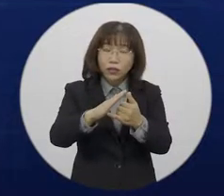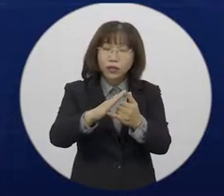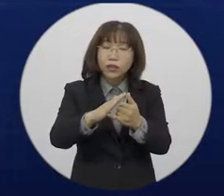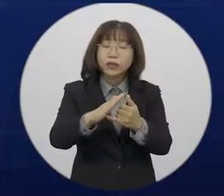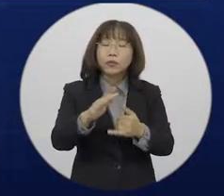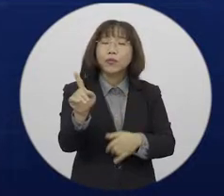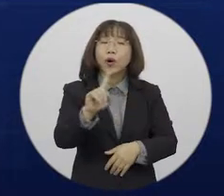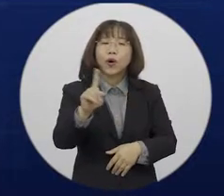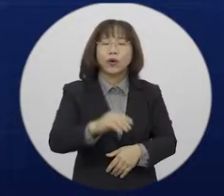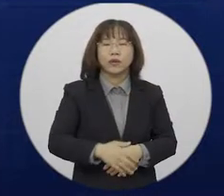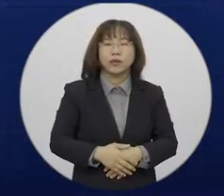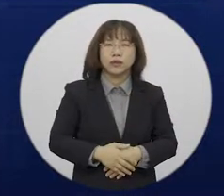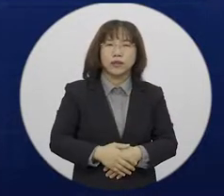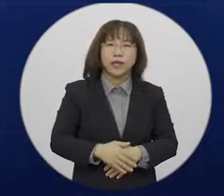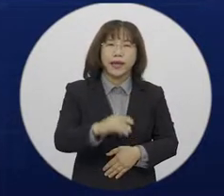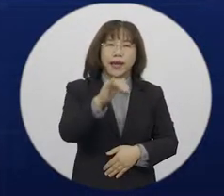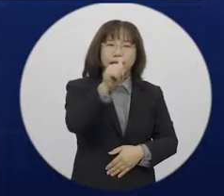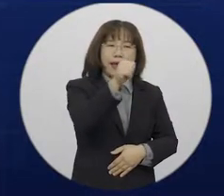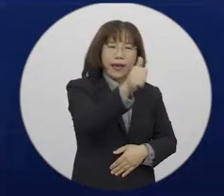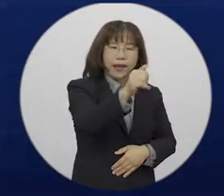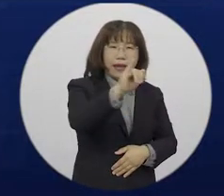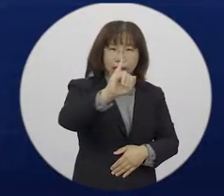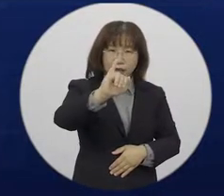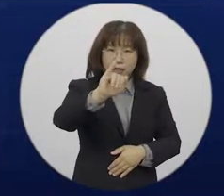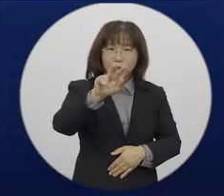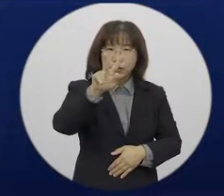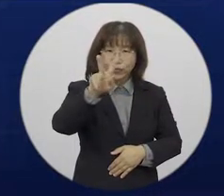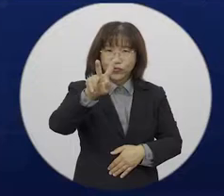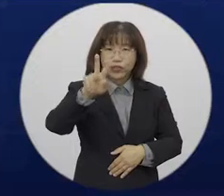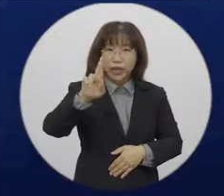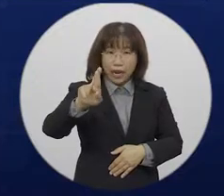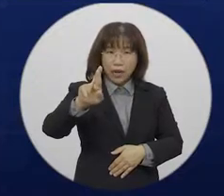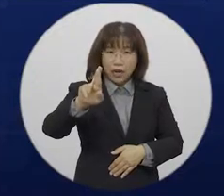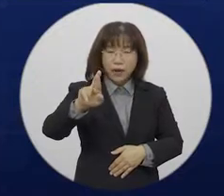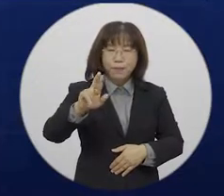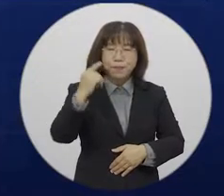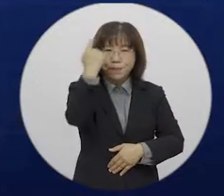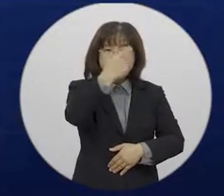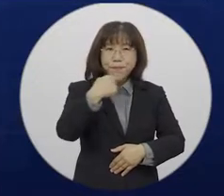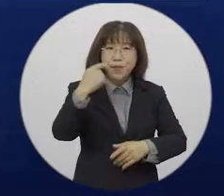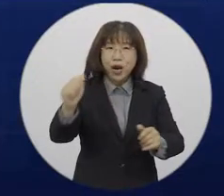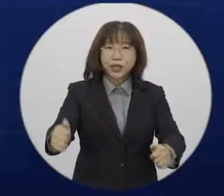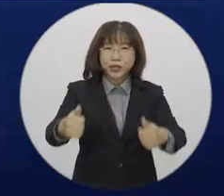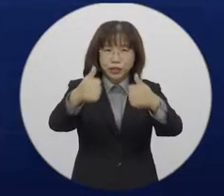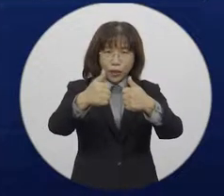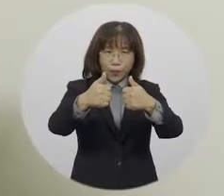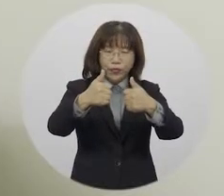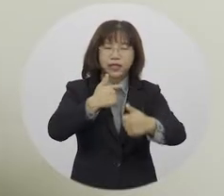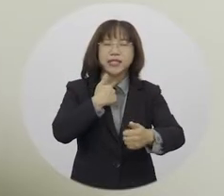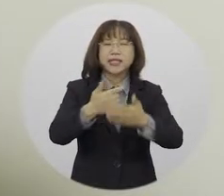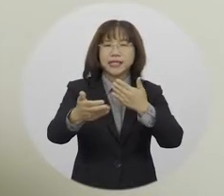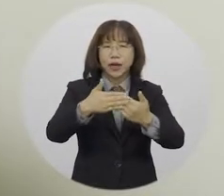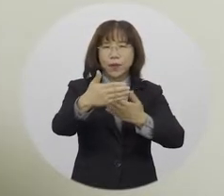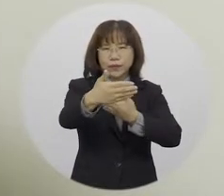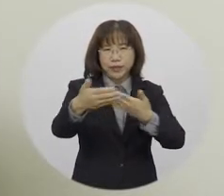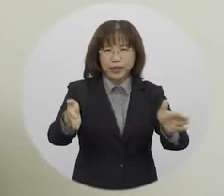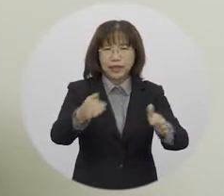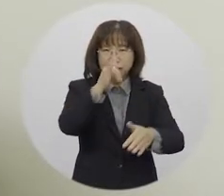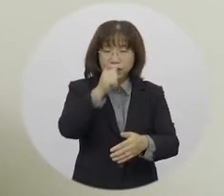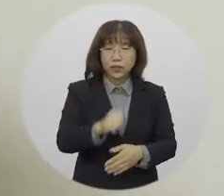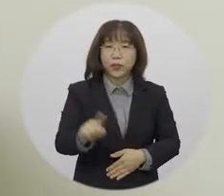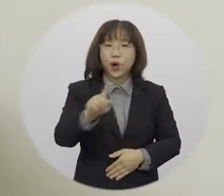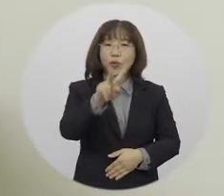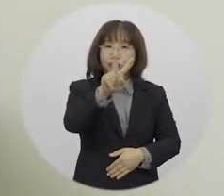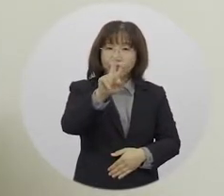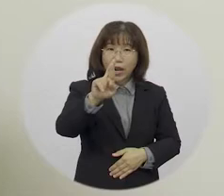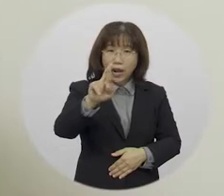청년들의 거점 공간인 청연에서 AI VR 면접 체험실을 운영합니다. VR 면접